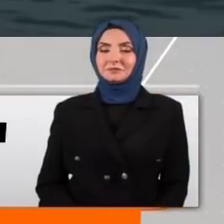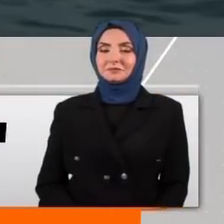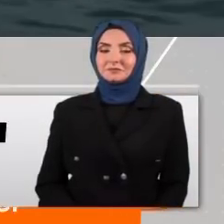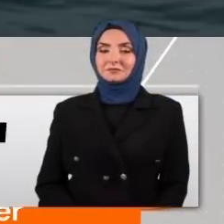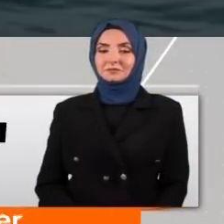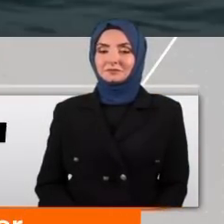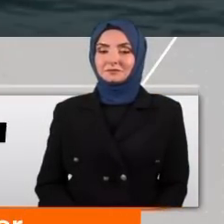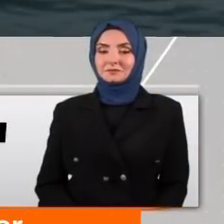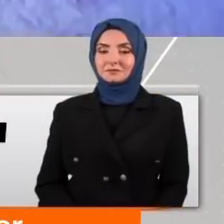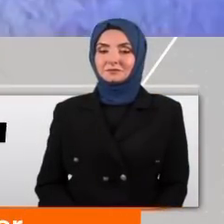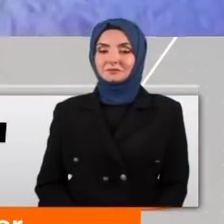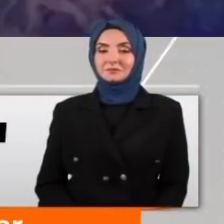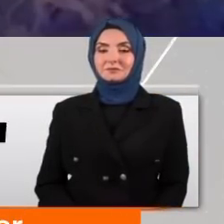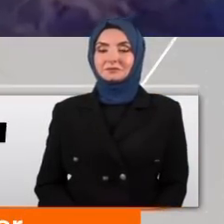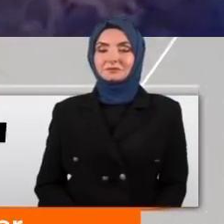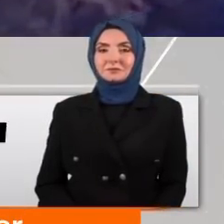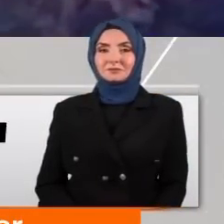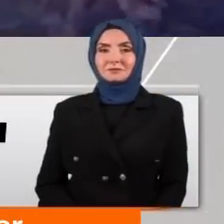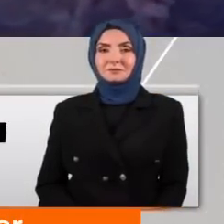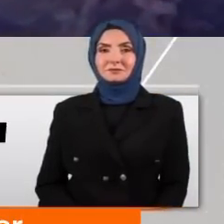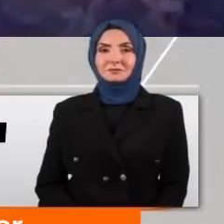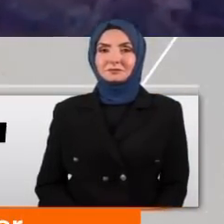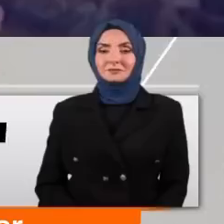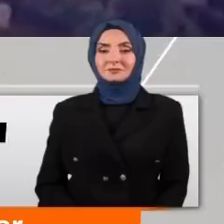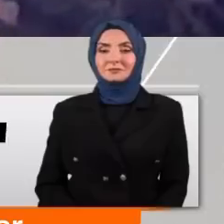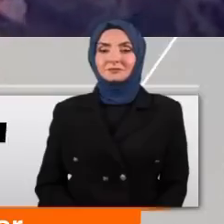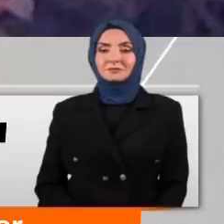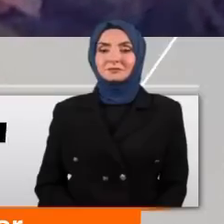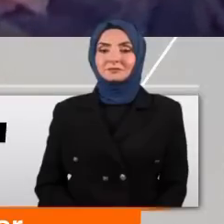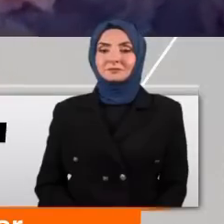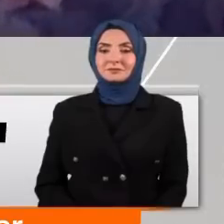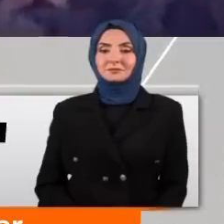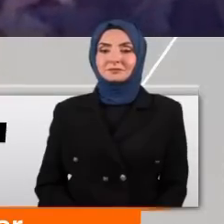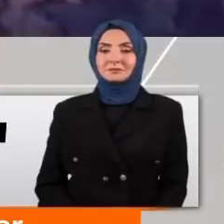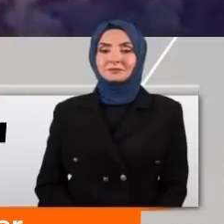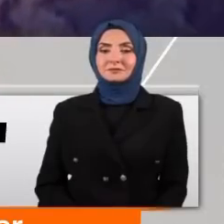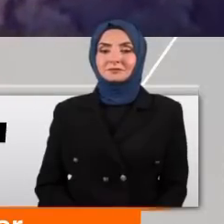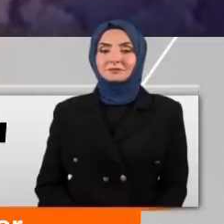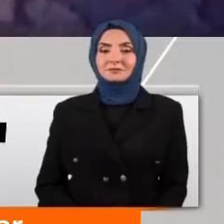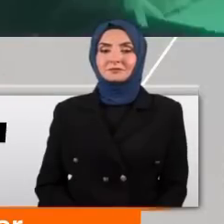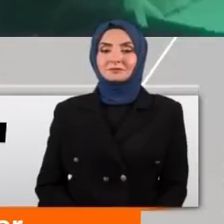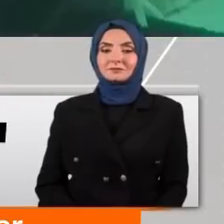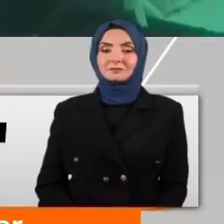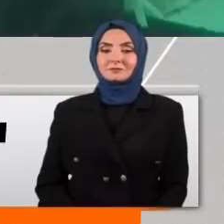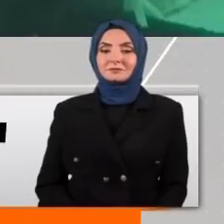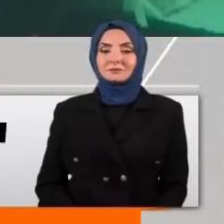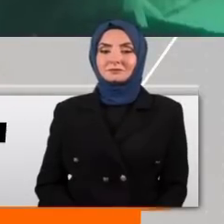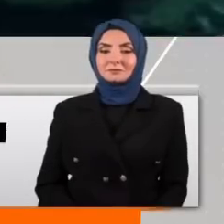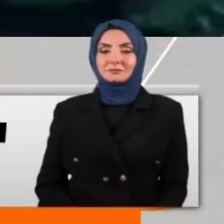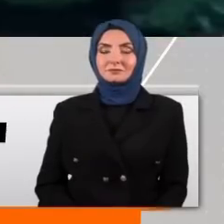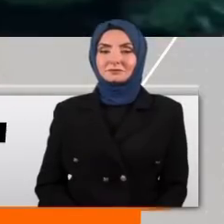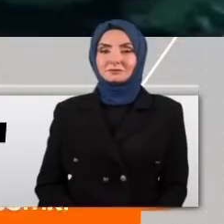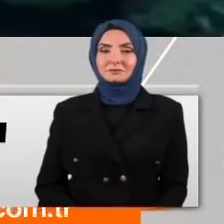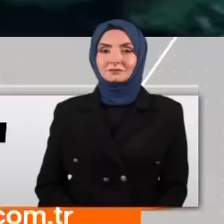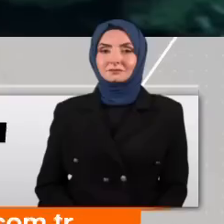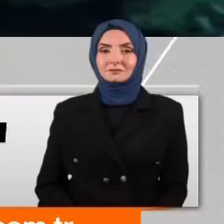bir araç Deniz tabanında Titanik provasından yaklaşık 487 metre uzakta taytın dalgıç gemisinin kuyruk konisini